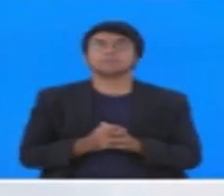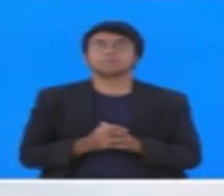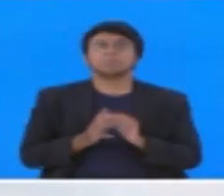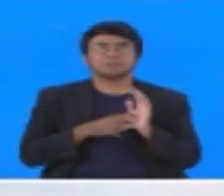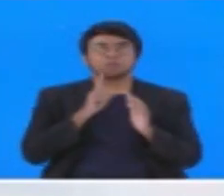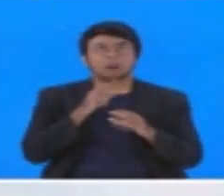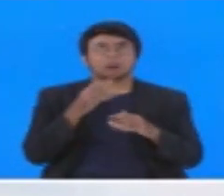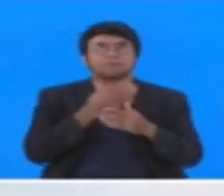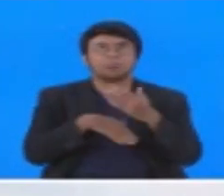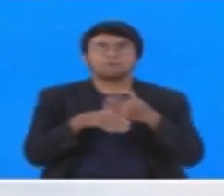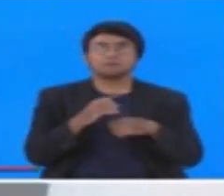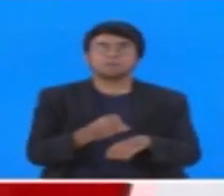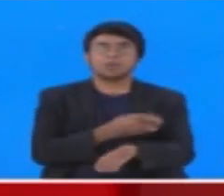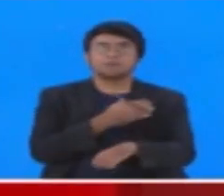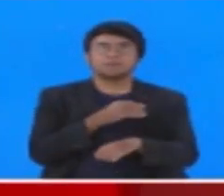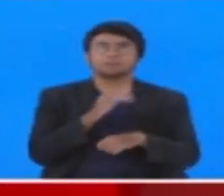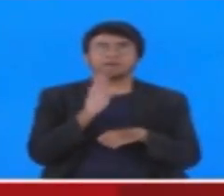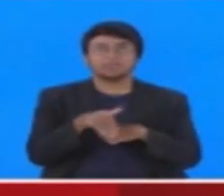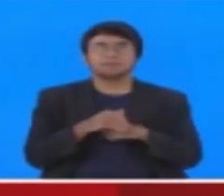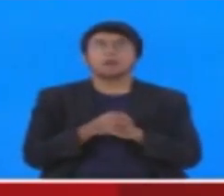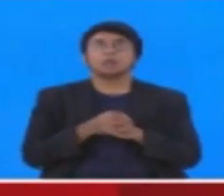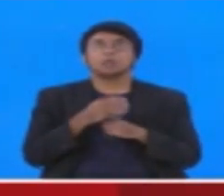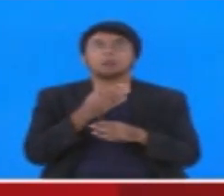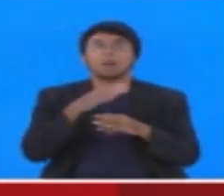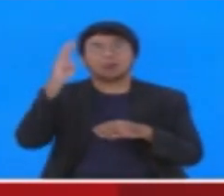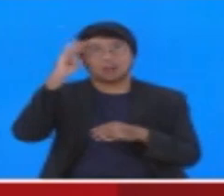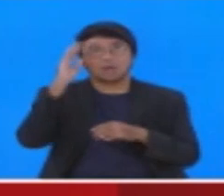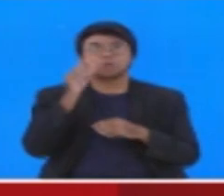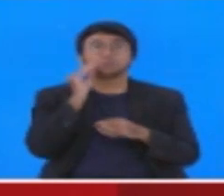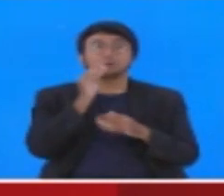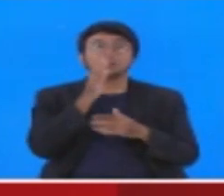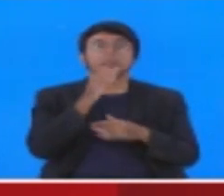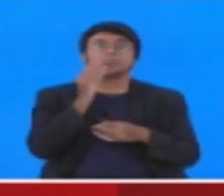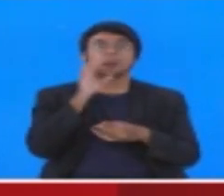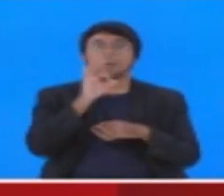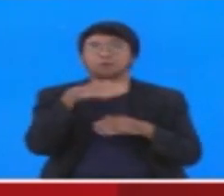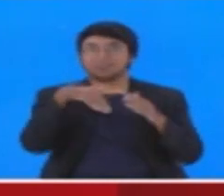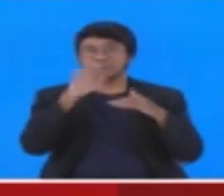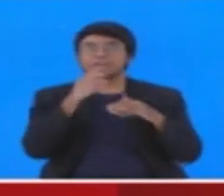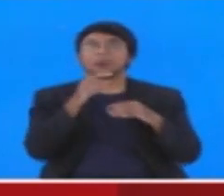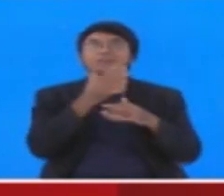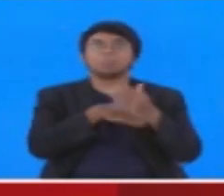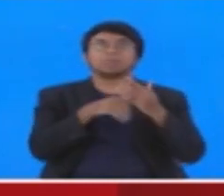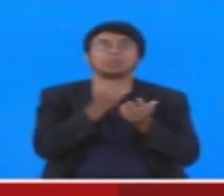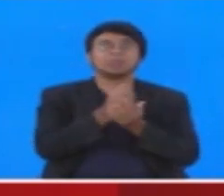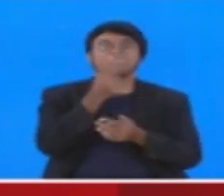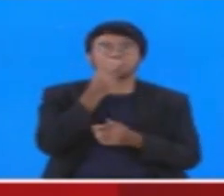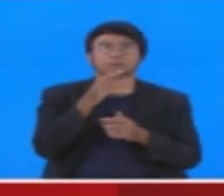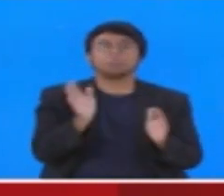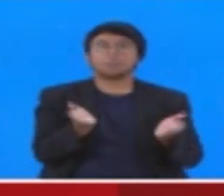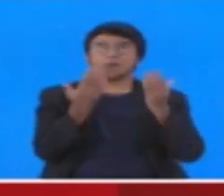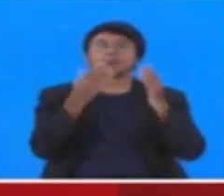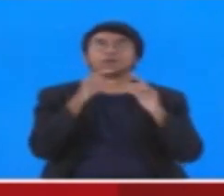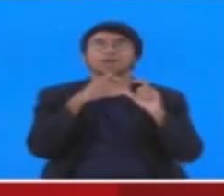Masih soal difabel inspiratif, pemirsa, pria parubaya penyandang disabilitas asal Kota Bandung membangun sekolah luar biasa di kawasan